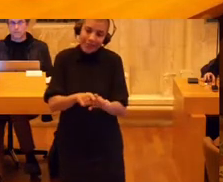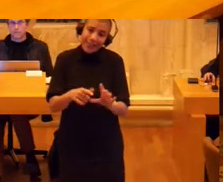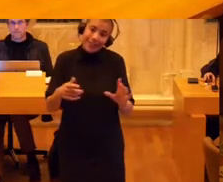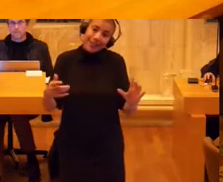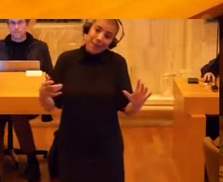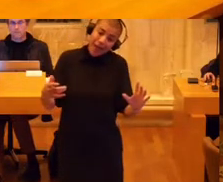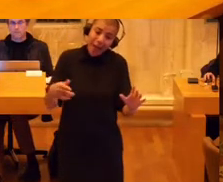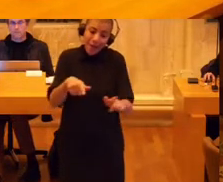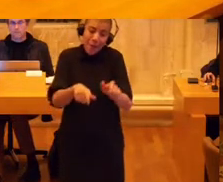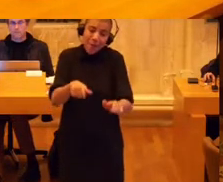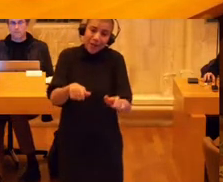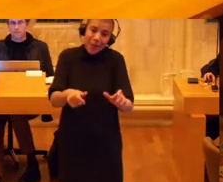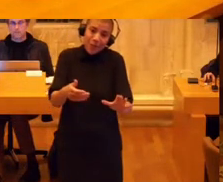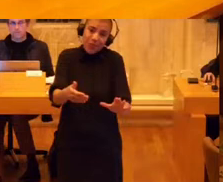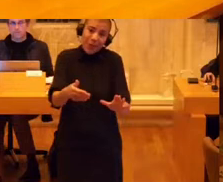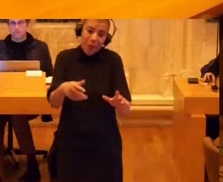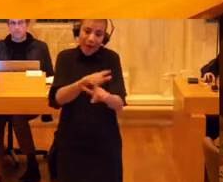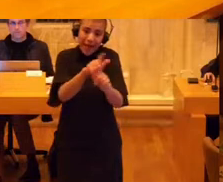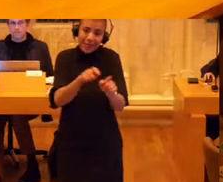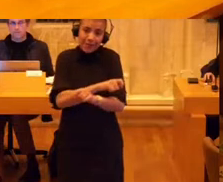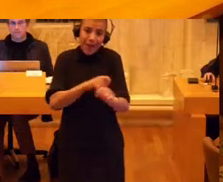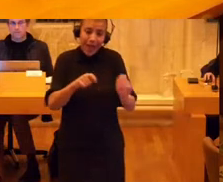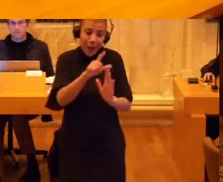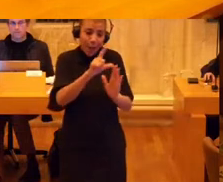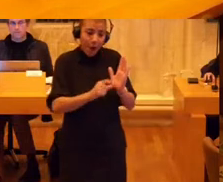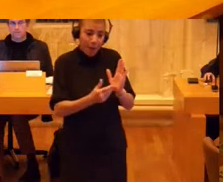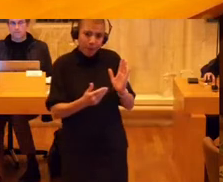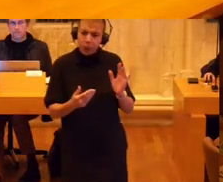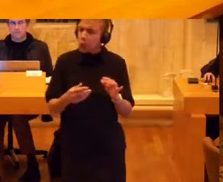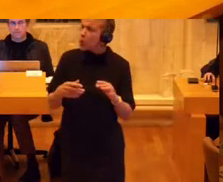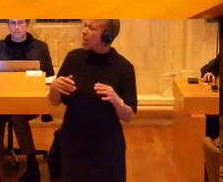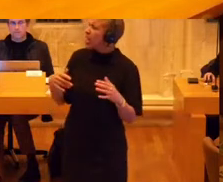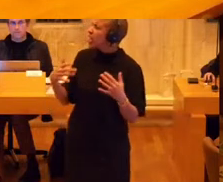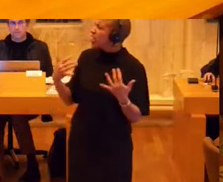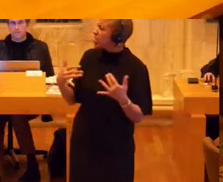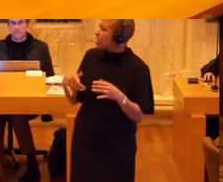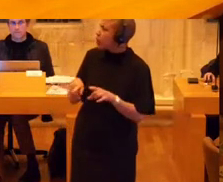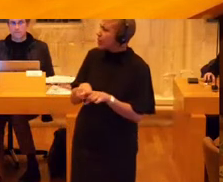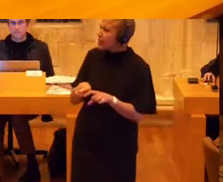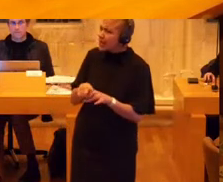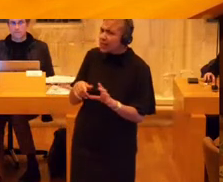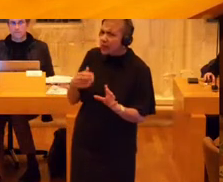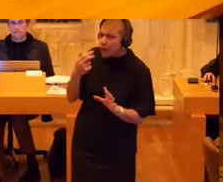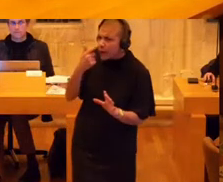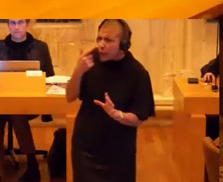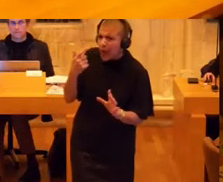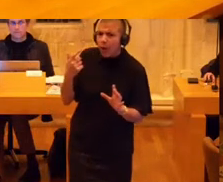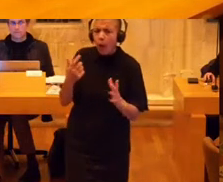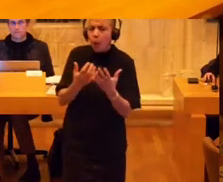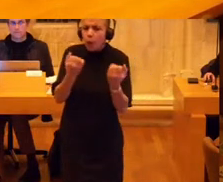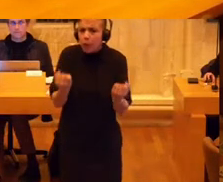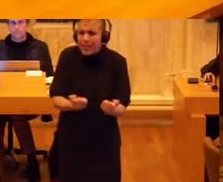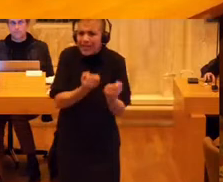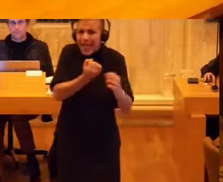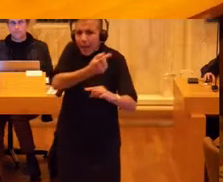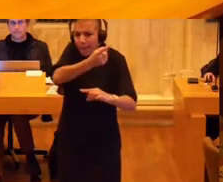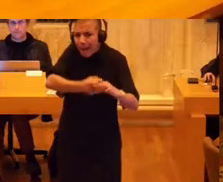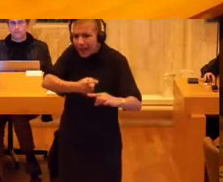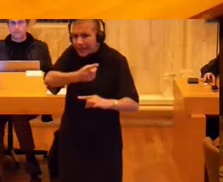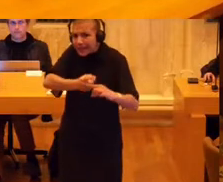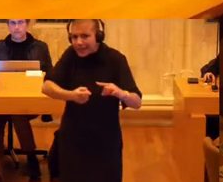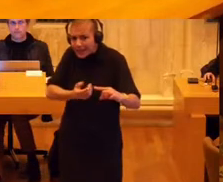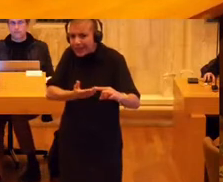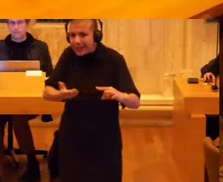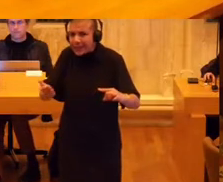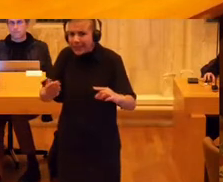Je crois qu'on avait évoqué aussi qu'une part importante de la publicité est illégale. Si vous pouviez repréciser ça dans les moyens